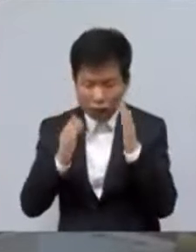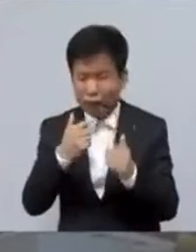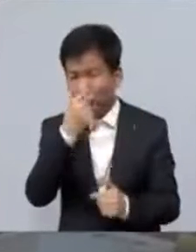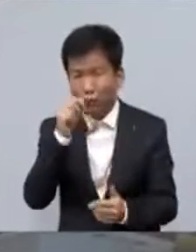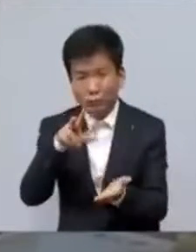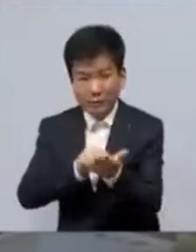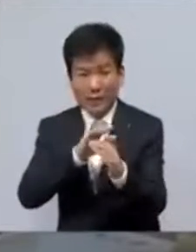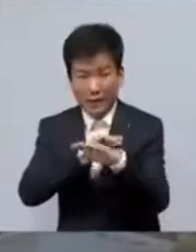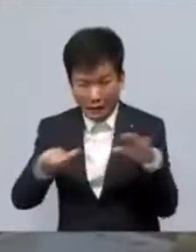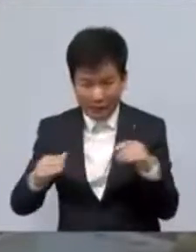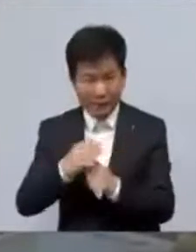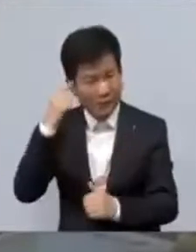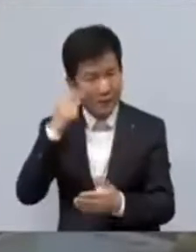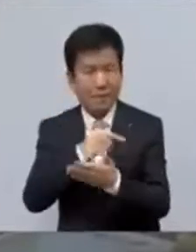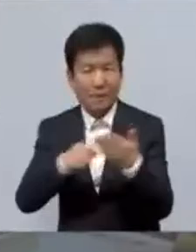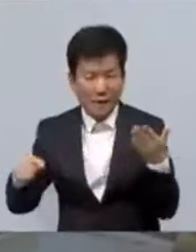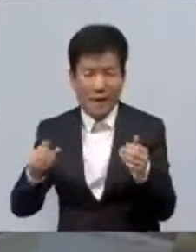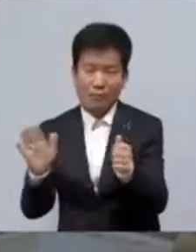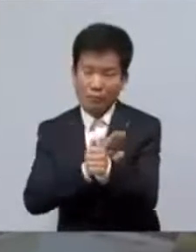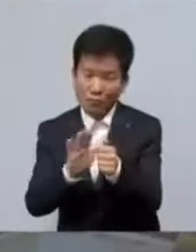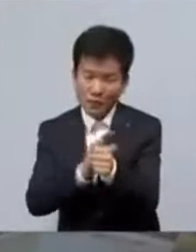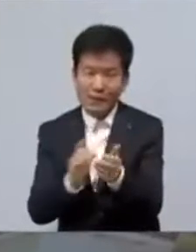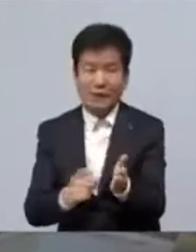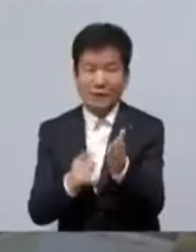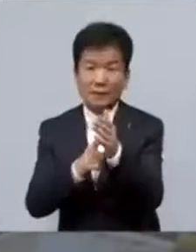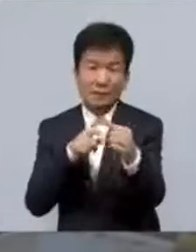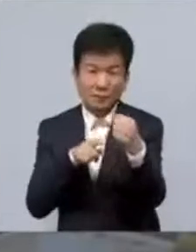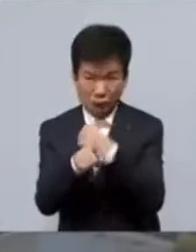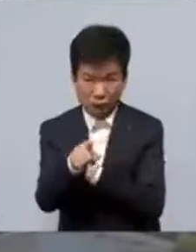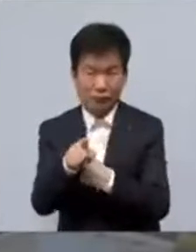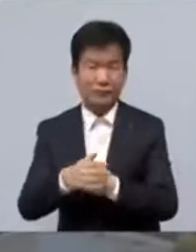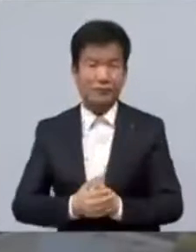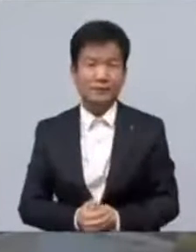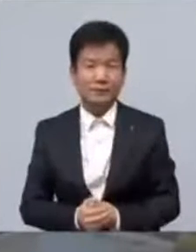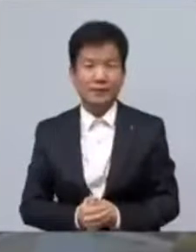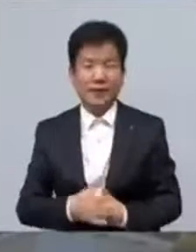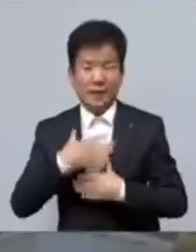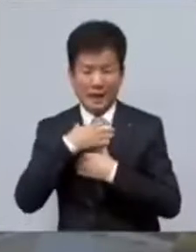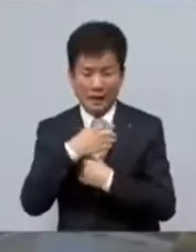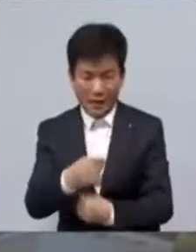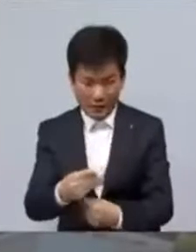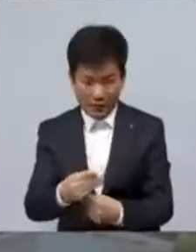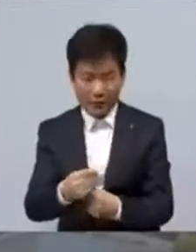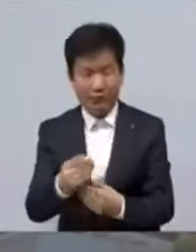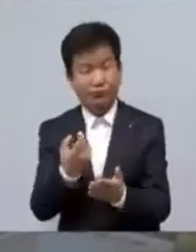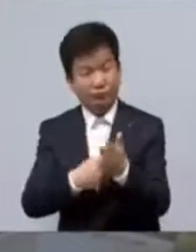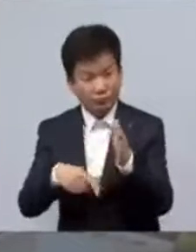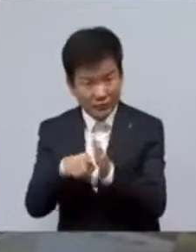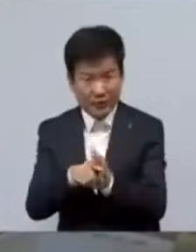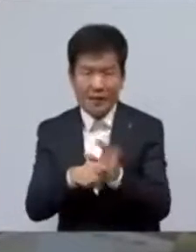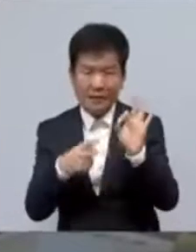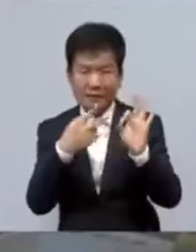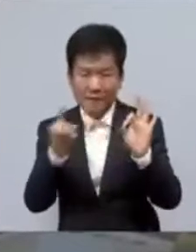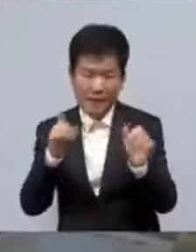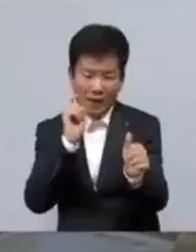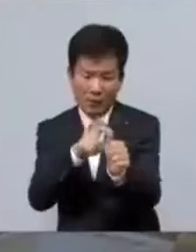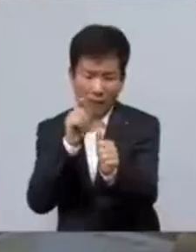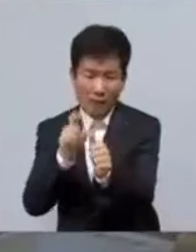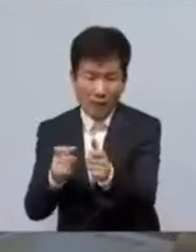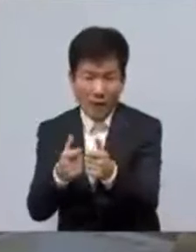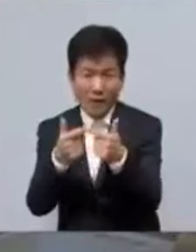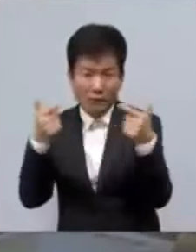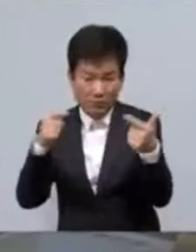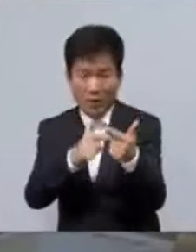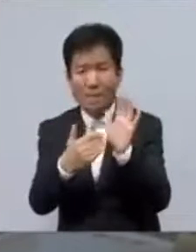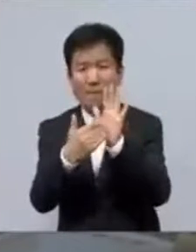고려하고 정서적 교회를 보듬는 게 시급하다는 이외수 입니다 안정적인 정착을 위해서는 10대들의 감염 확산 3